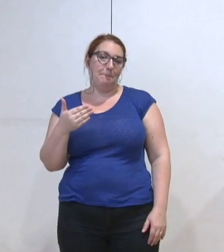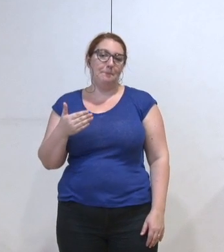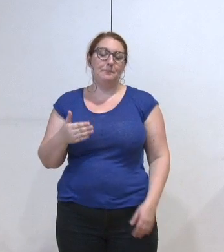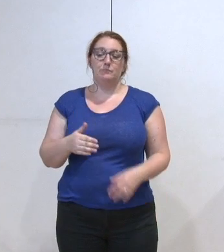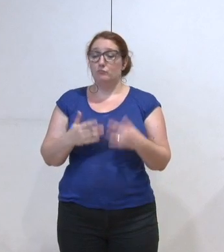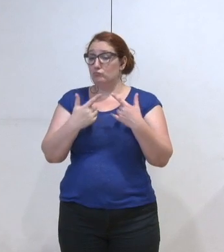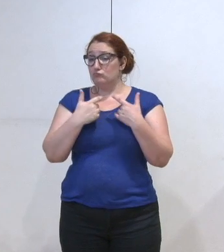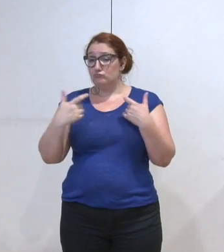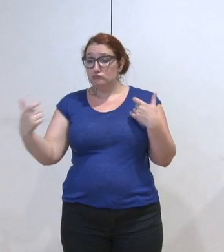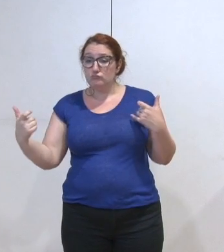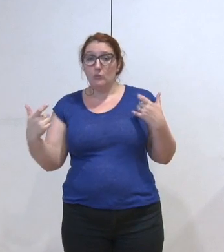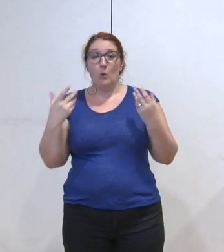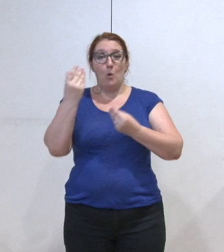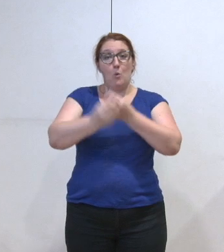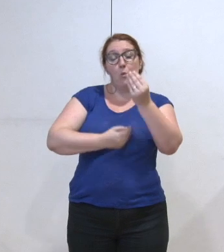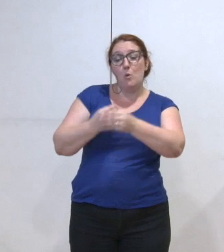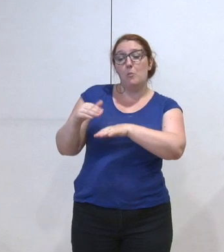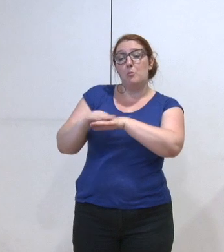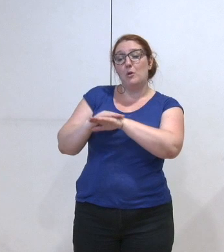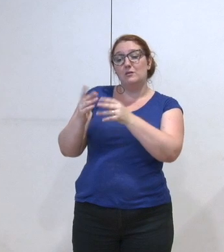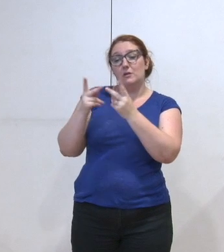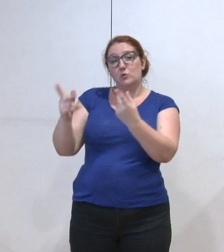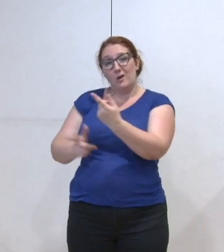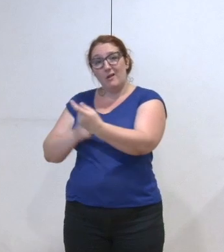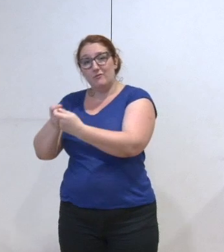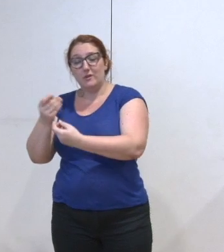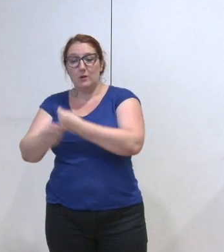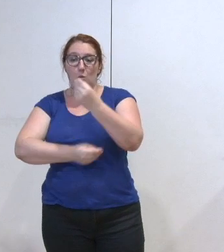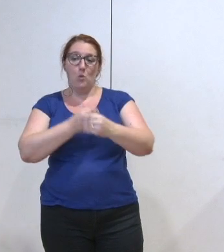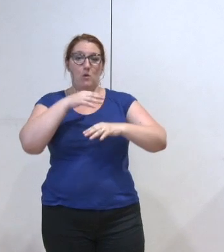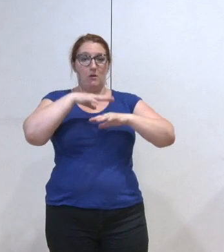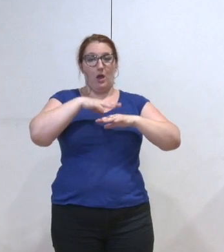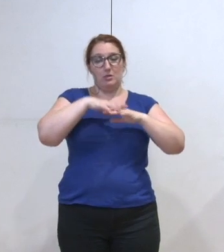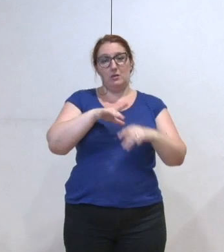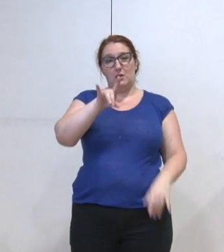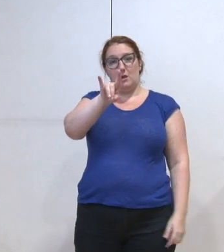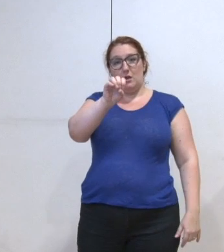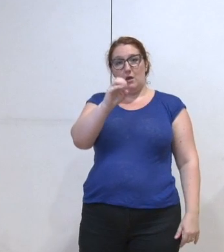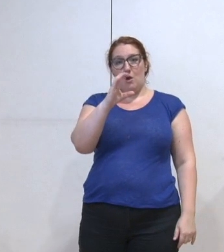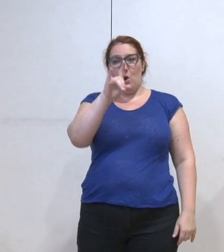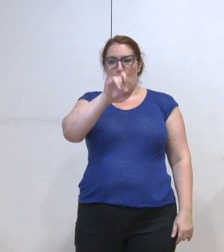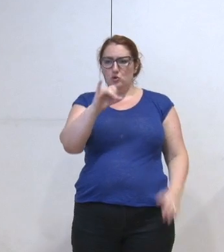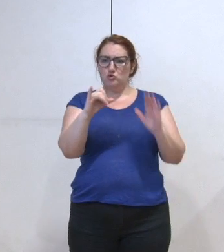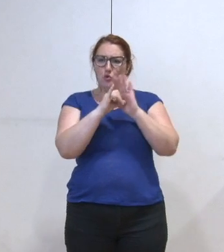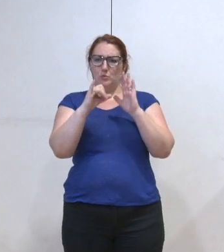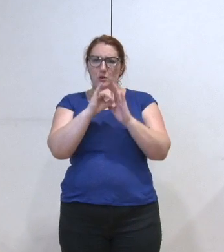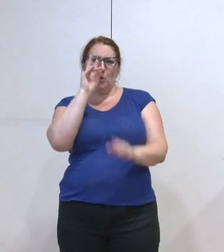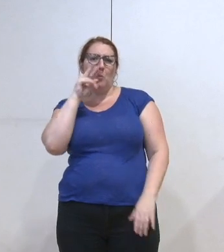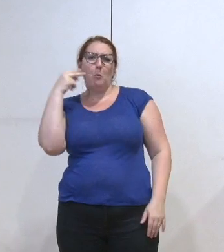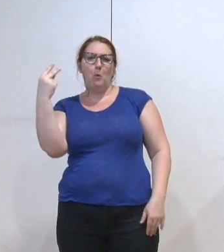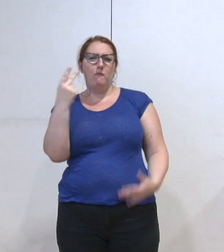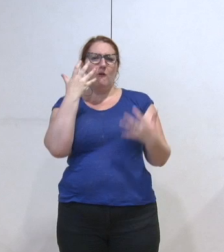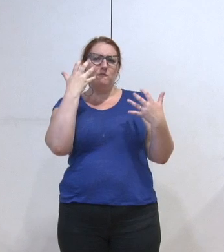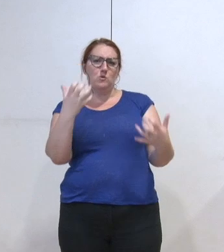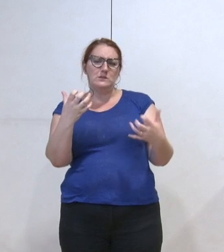diverse soit politique de la ville soit également le quartier hoch qui apparaît au milieu de la carte en mauve foncé